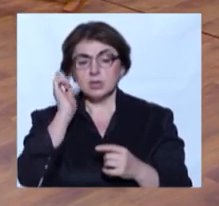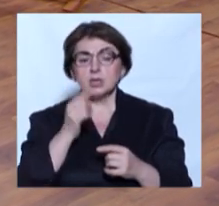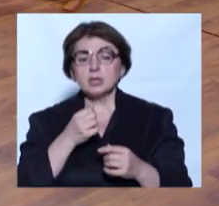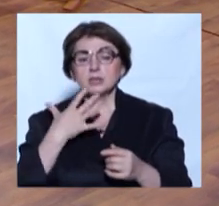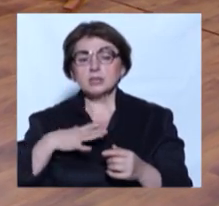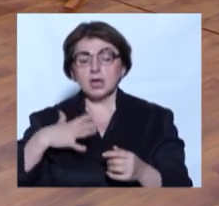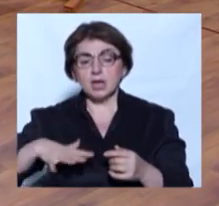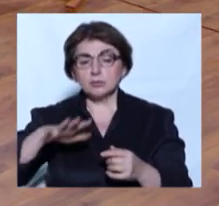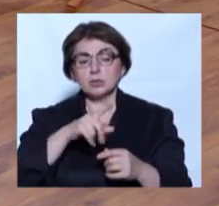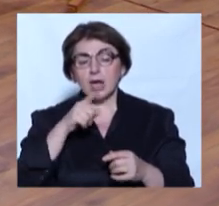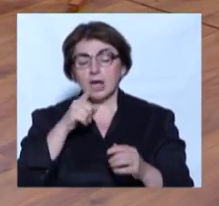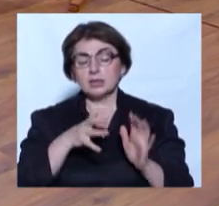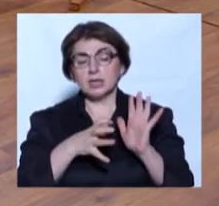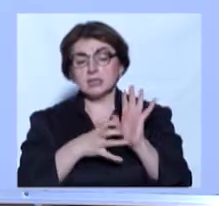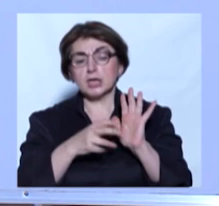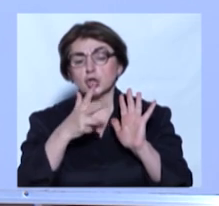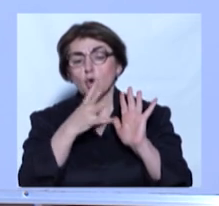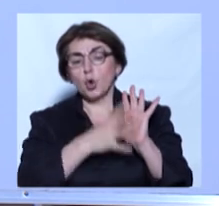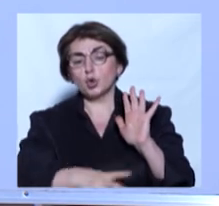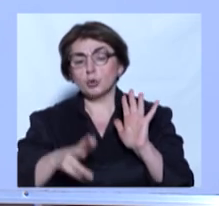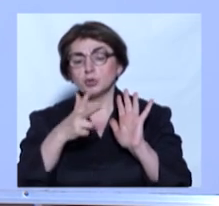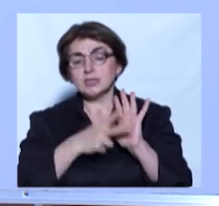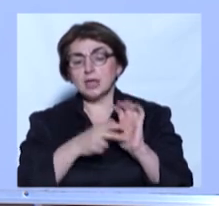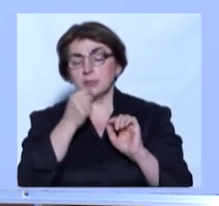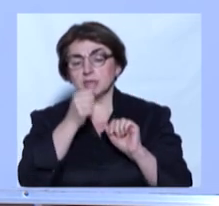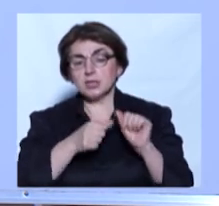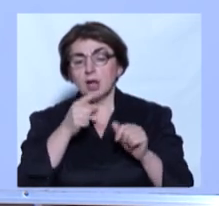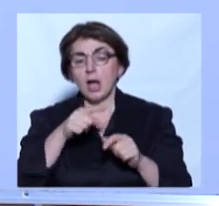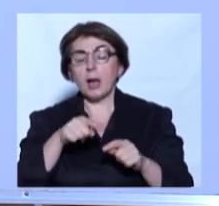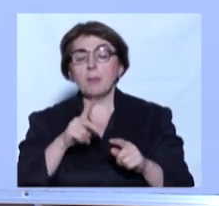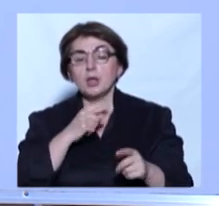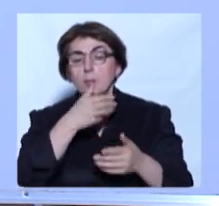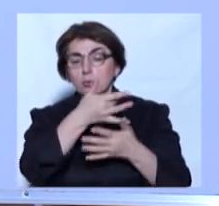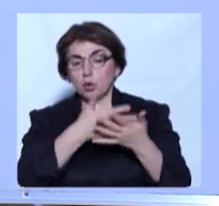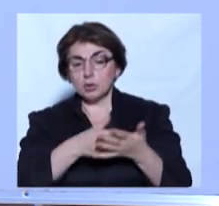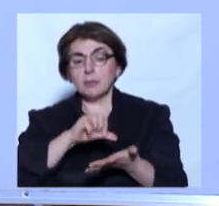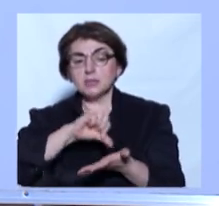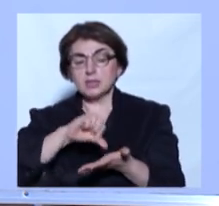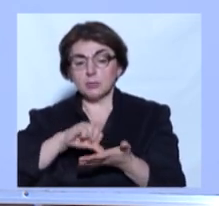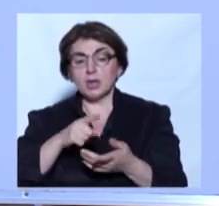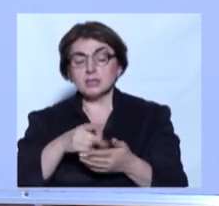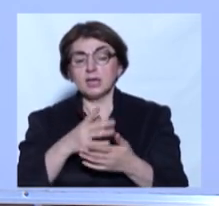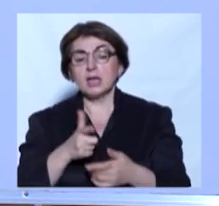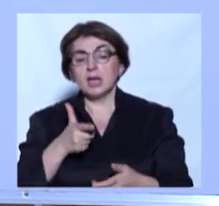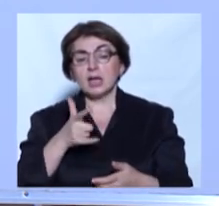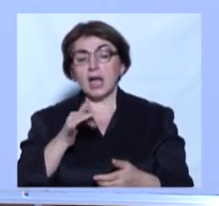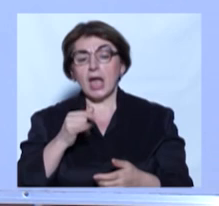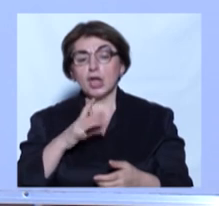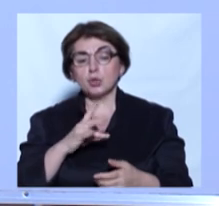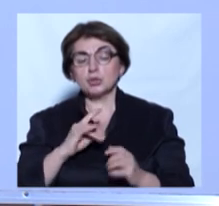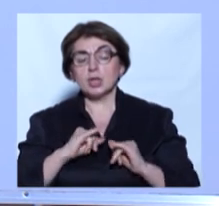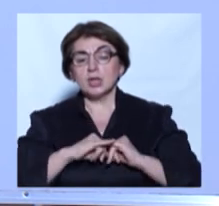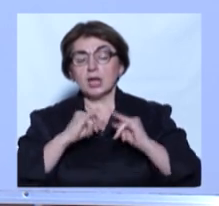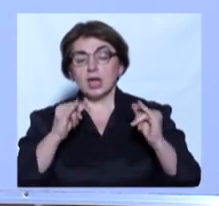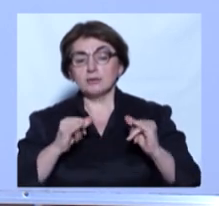სწორედ 1993 წლიდან არის ამ პროგრამის წარმომადგენლობა. ეს გახლავთ გაეროს განვითარების პროგრამა.